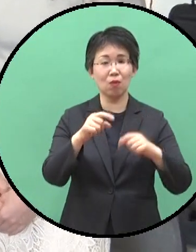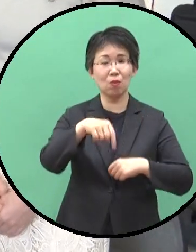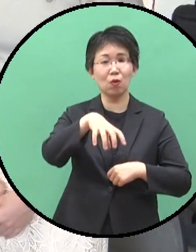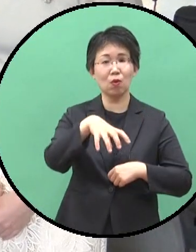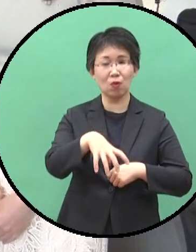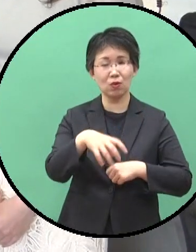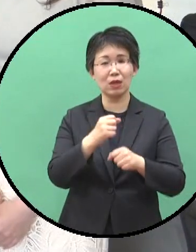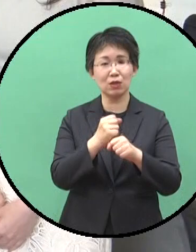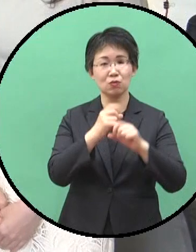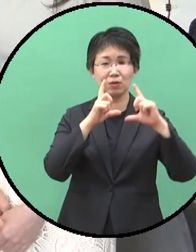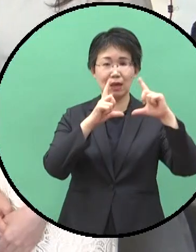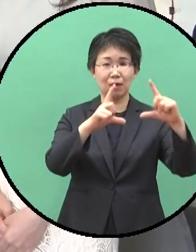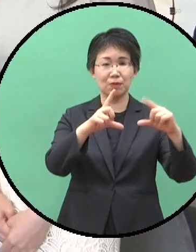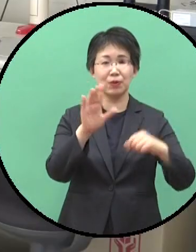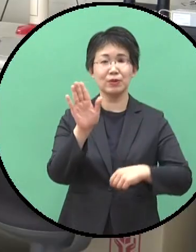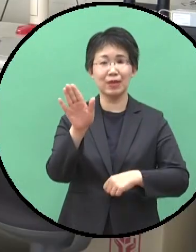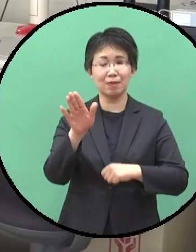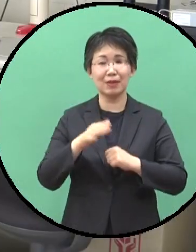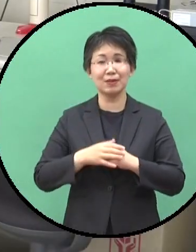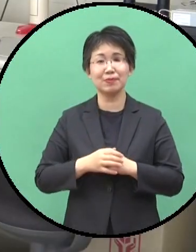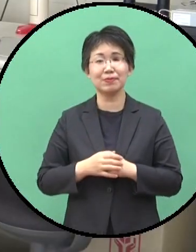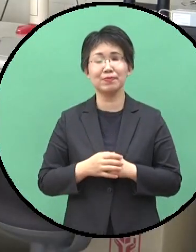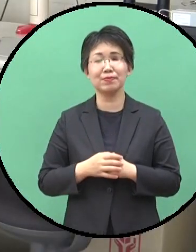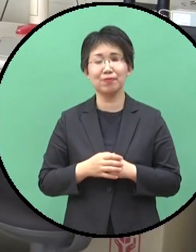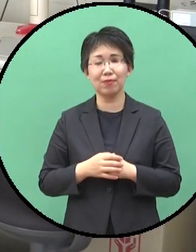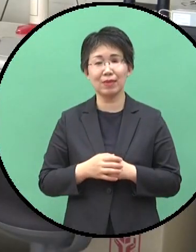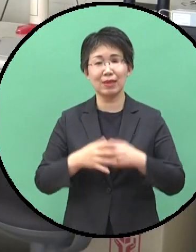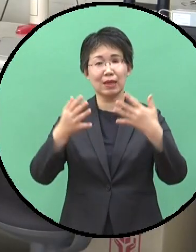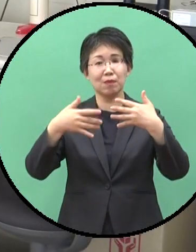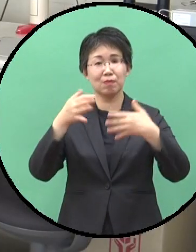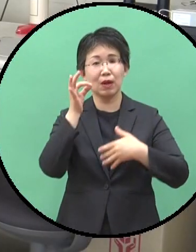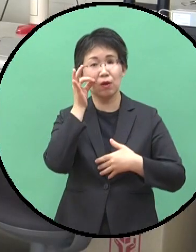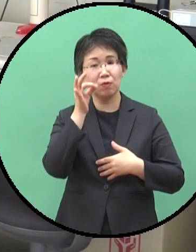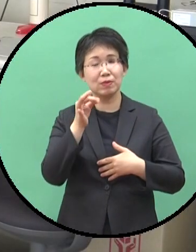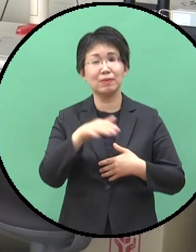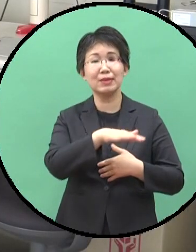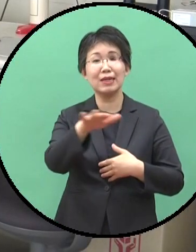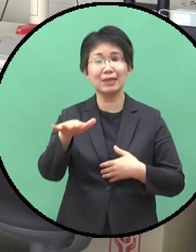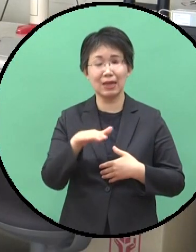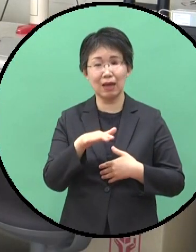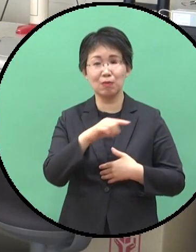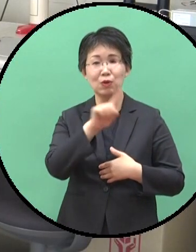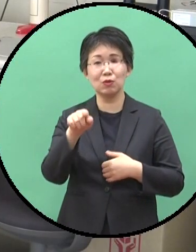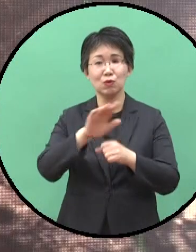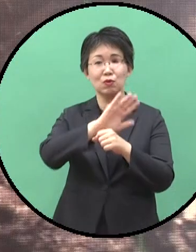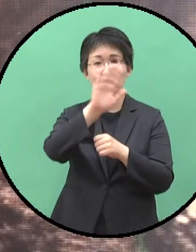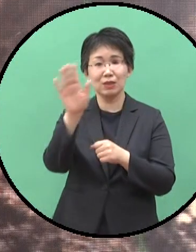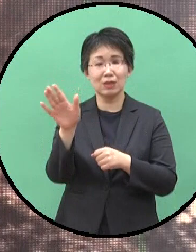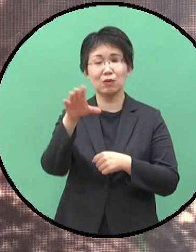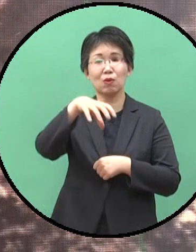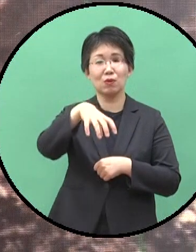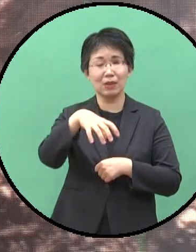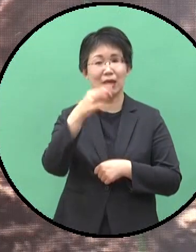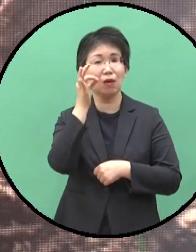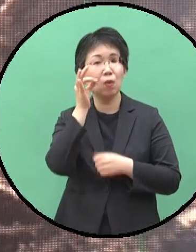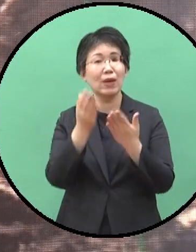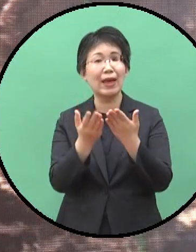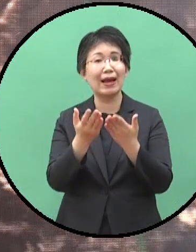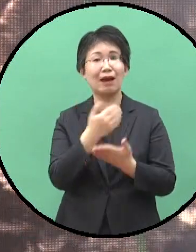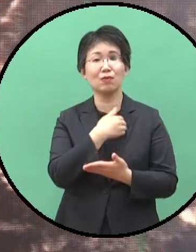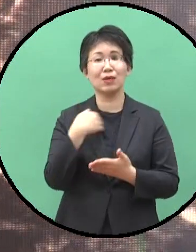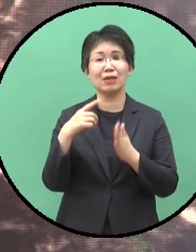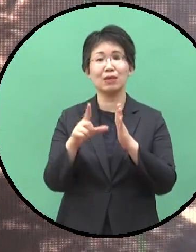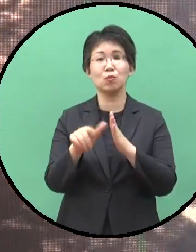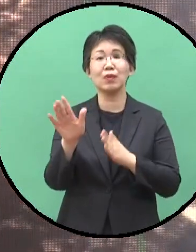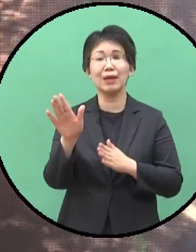象情報もこちらの方で全て発表しています。 番組をご覧の皆さんも津地方気象台を見学できる